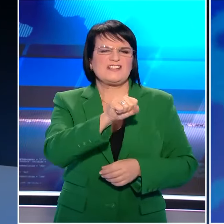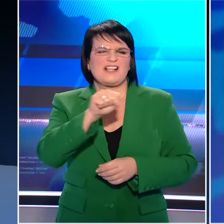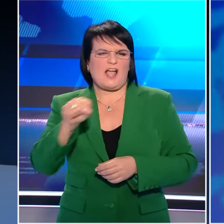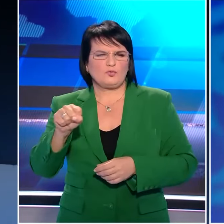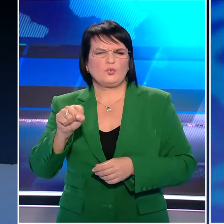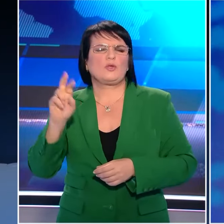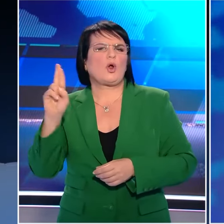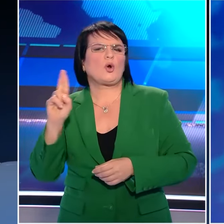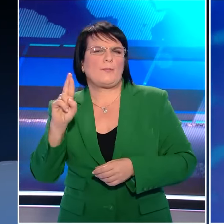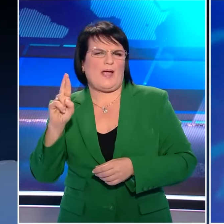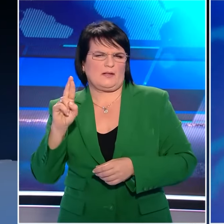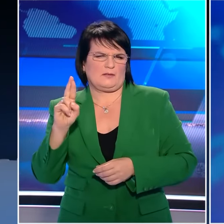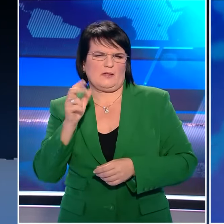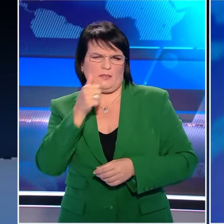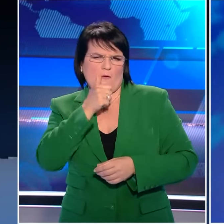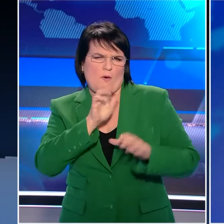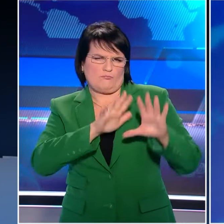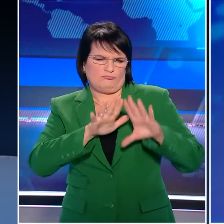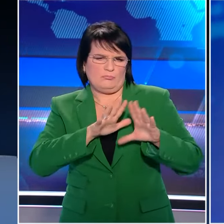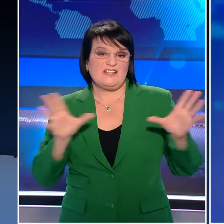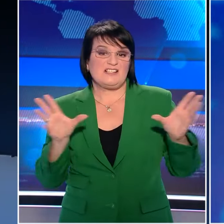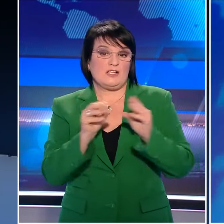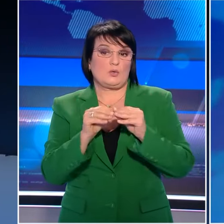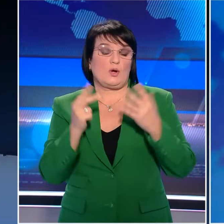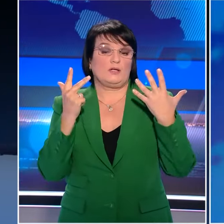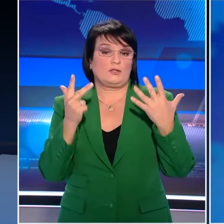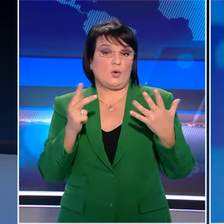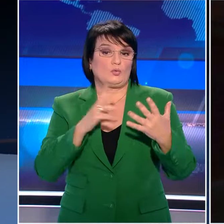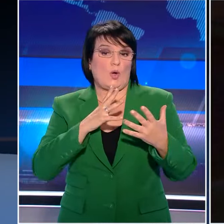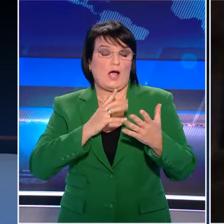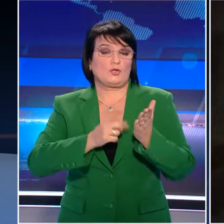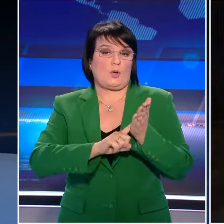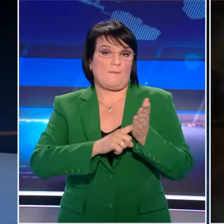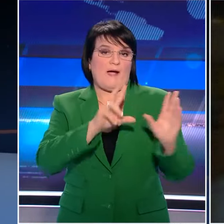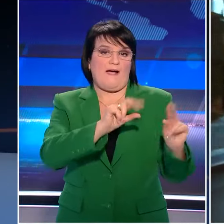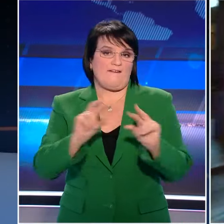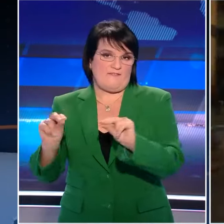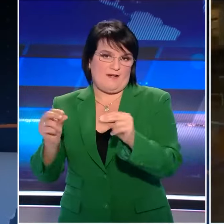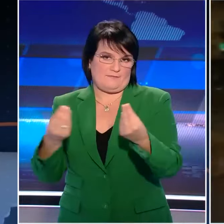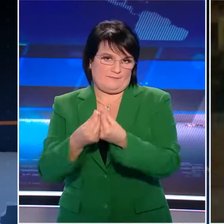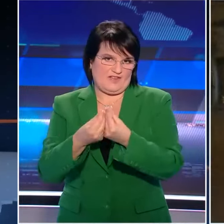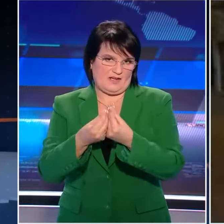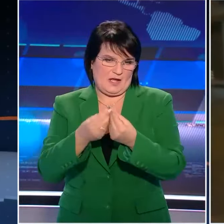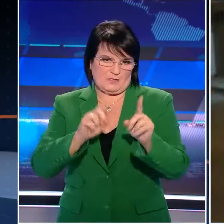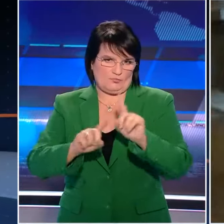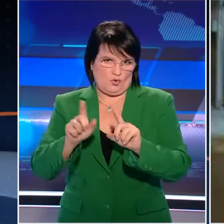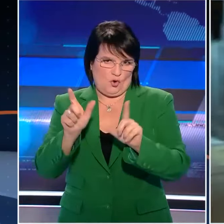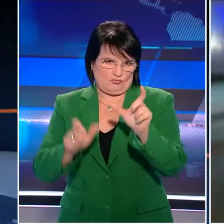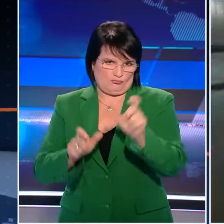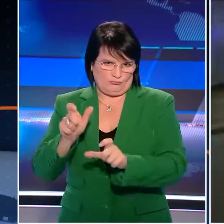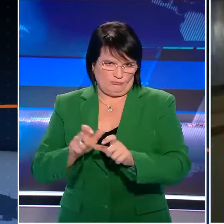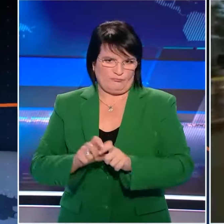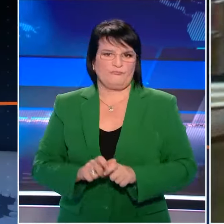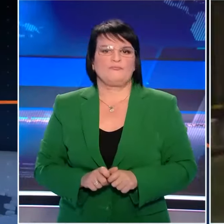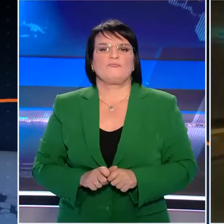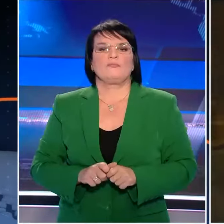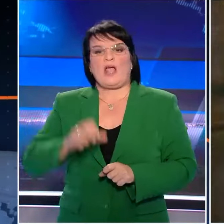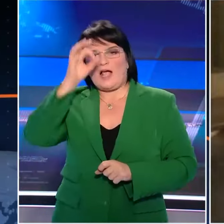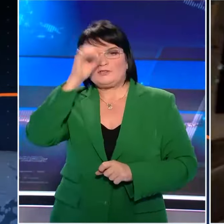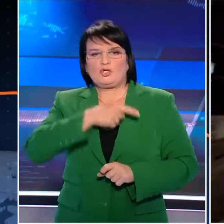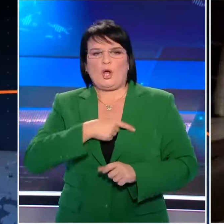και Ρουμπέτη, ενώ έχουν ταυτοποιηθεί συνολικά 8 άτομα. Σε τρεις συλλήψεις οδήγησε η μεγάλη αστυνομική επιχείρηση